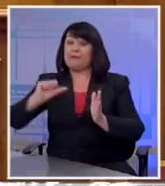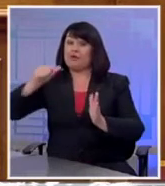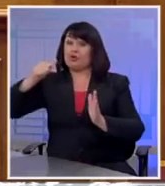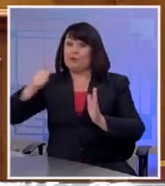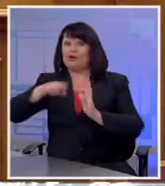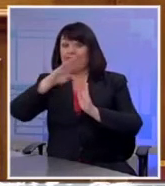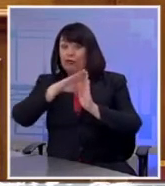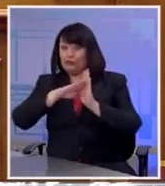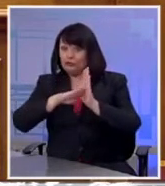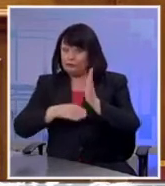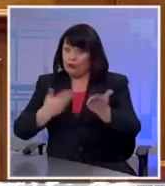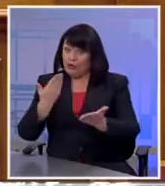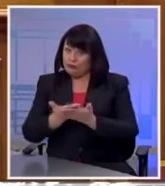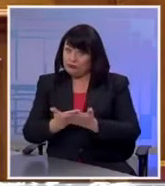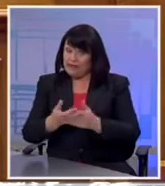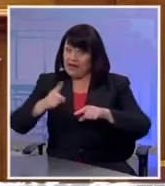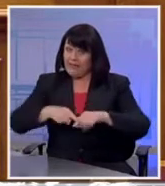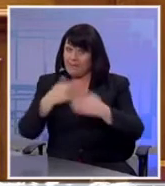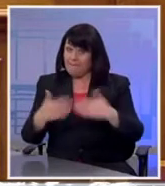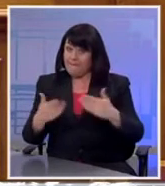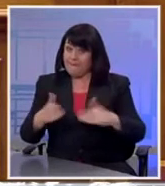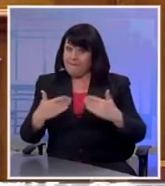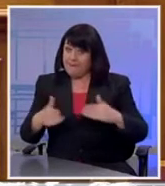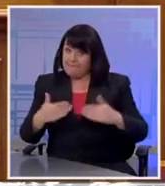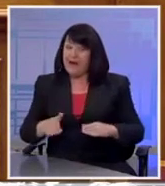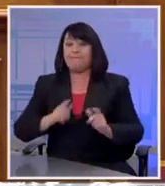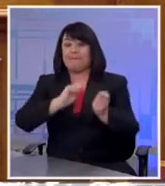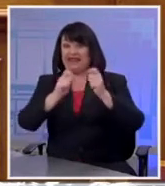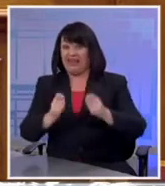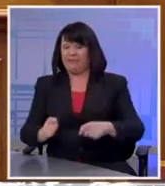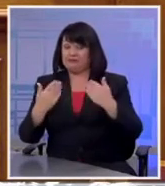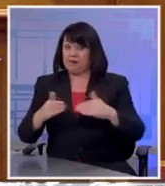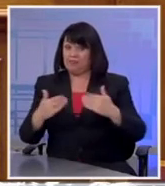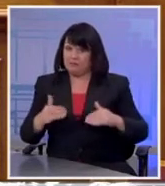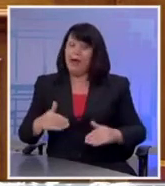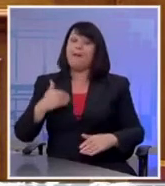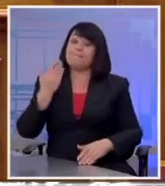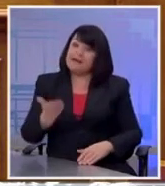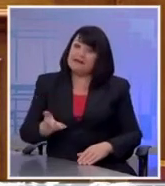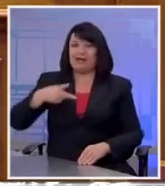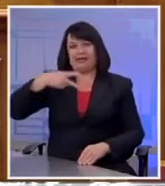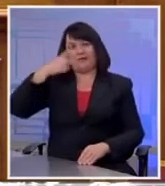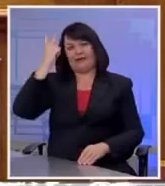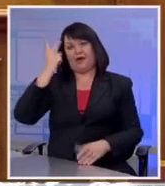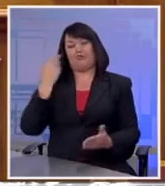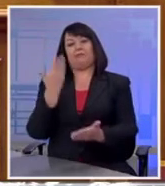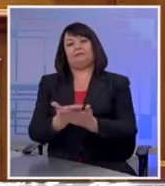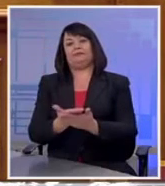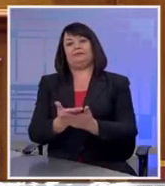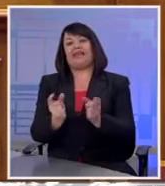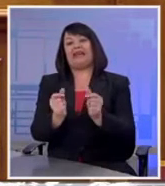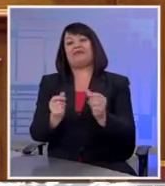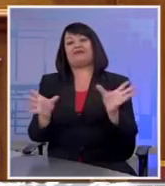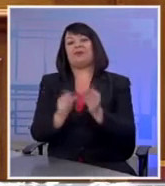τα προαπαιτούμενα και έχει και ολοκληρώσει τις μεταρρυθμίσεις, και τότε θα είναι δικαίωμα να αξιώσουμε τη ρύθμιση